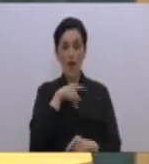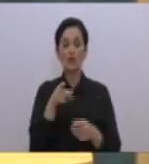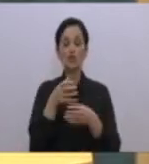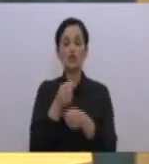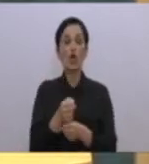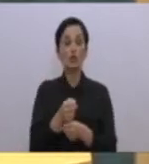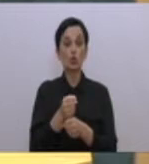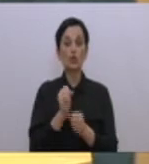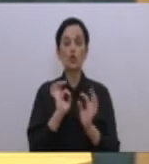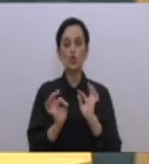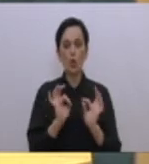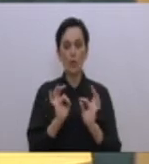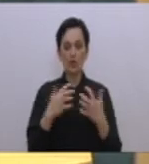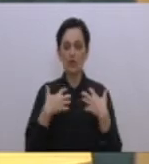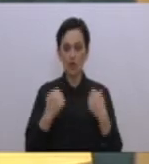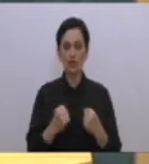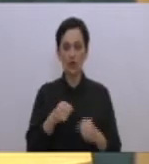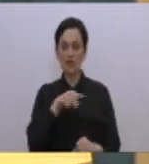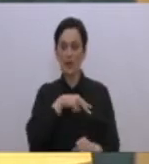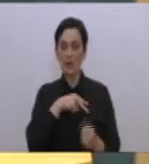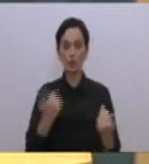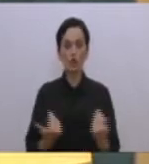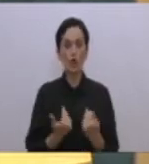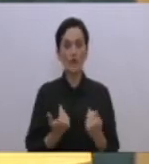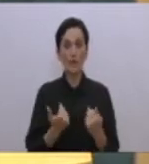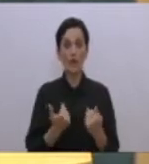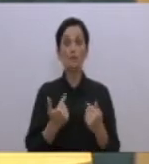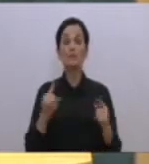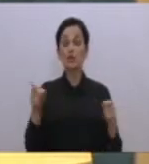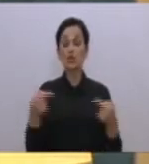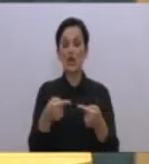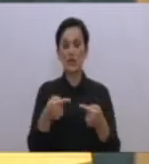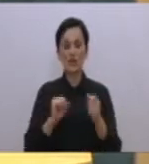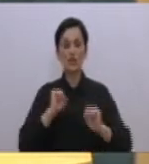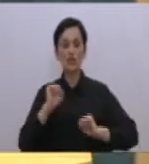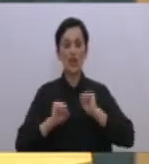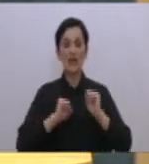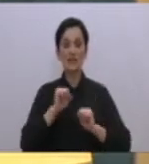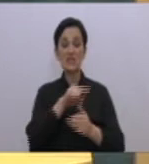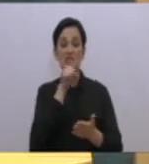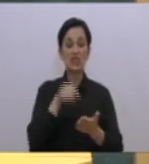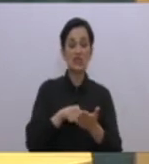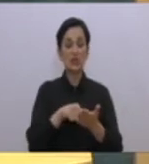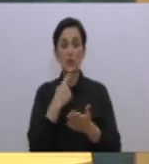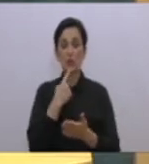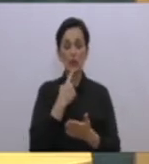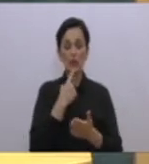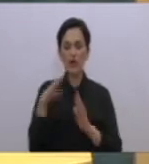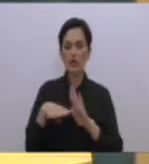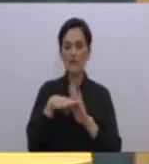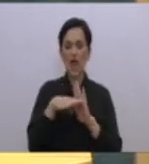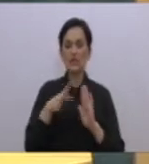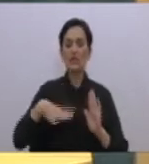შეზღუდეს ნორმალური და ჯანსაღი საპარლამენტო ცხოვრება. შესაბამისად შეეცადნენ კითხვის ნიშნის ქვეშ დაეყენებინათ